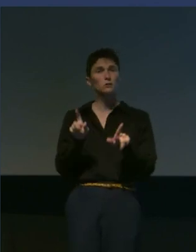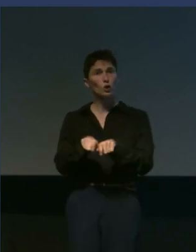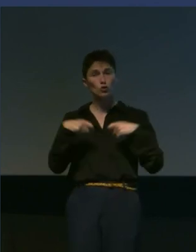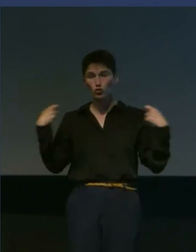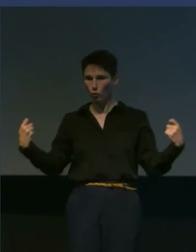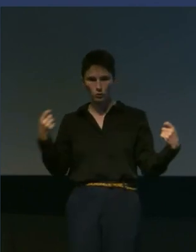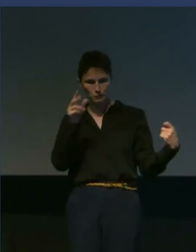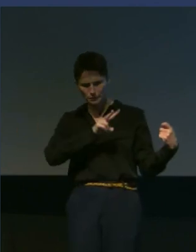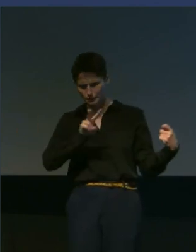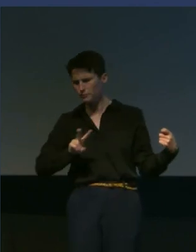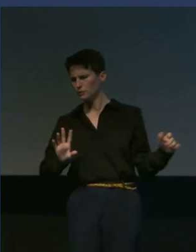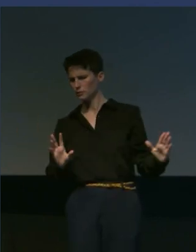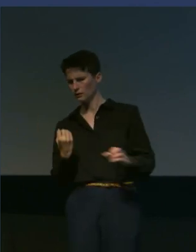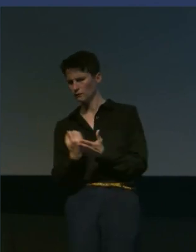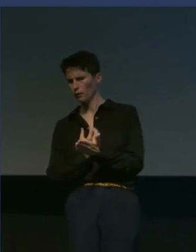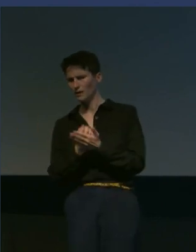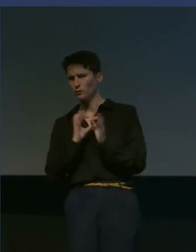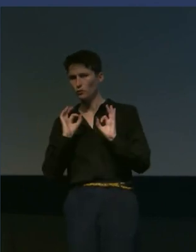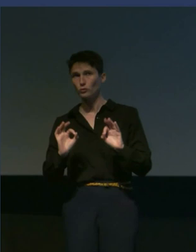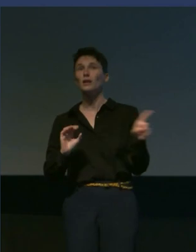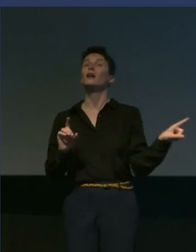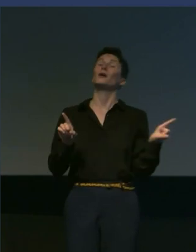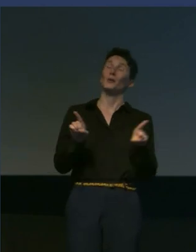Y compris une histoire clinique.